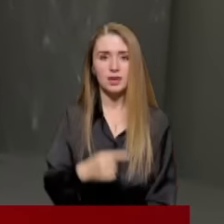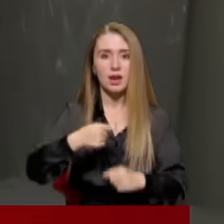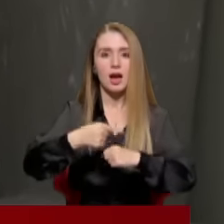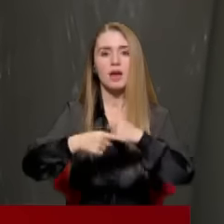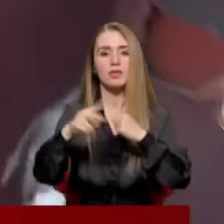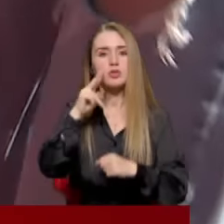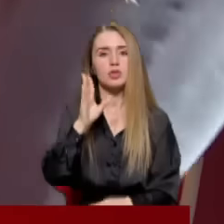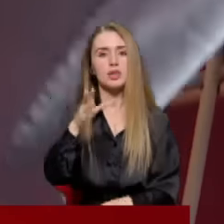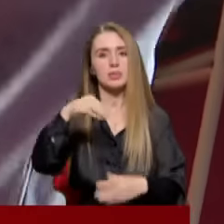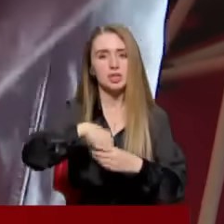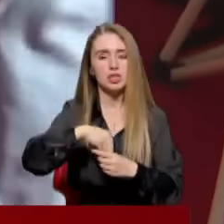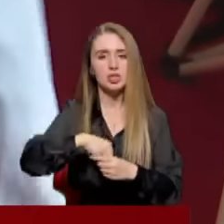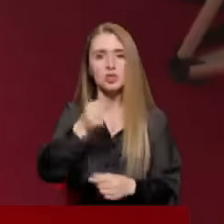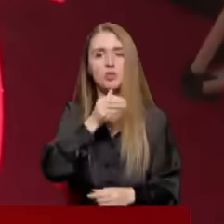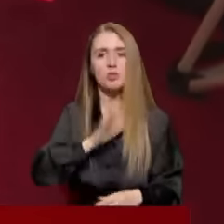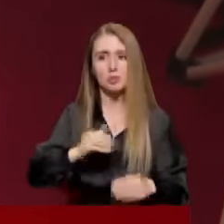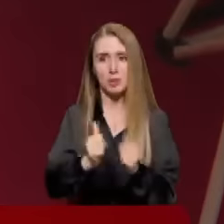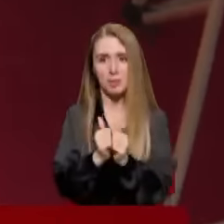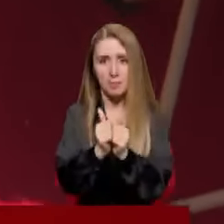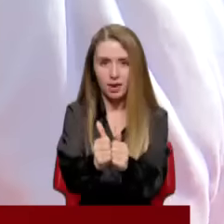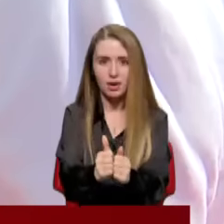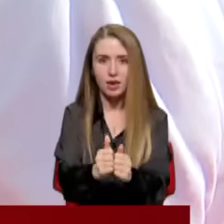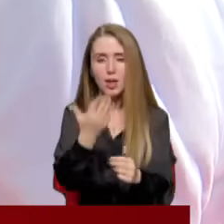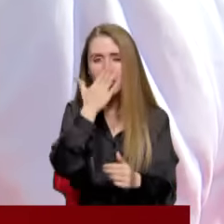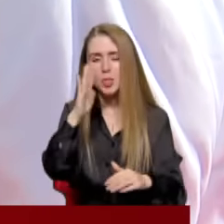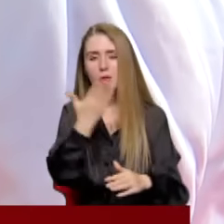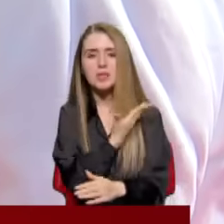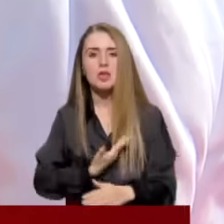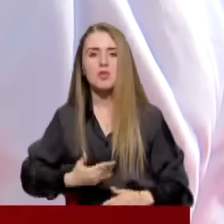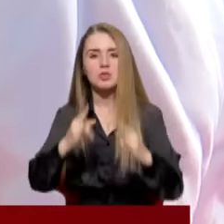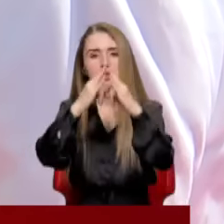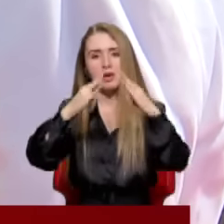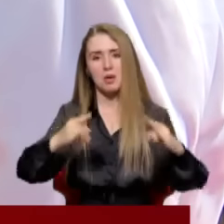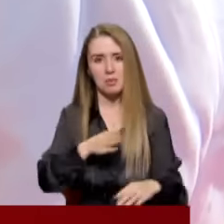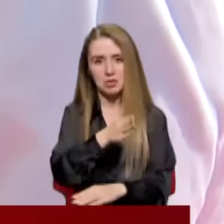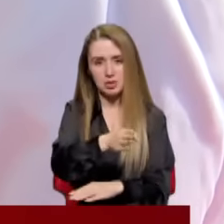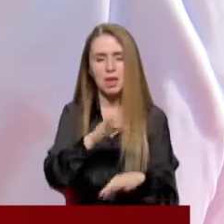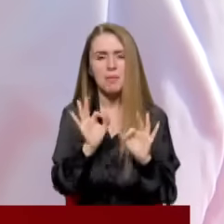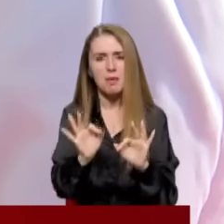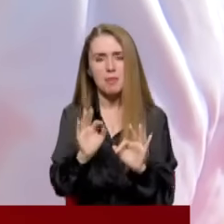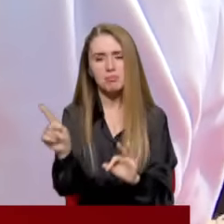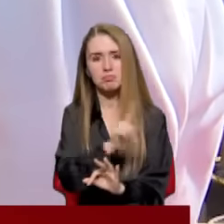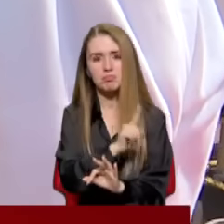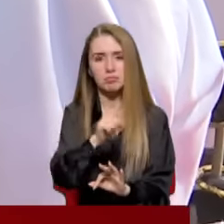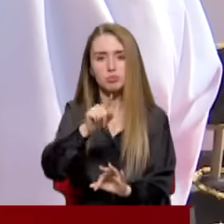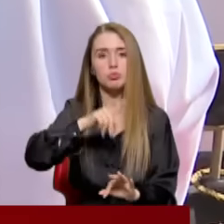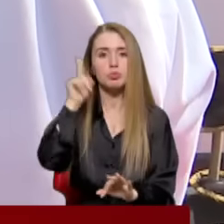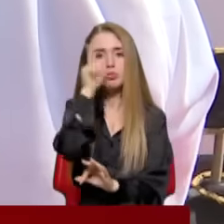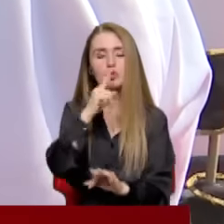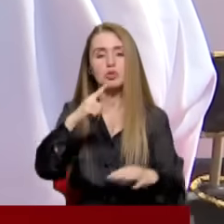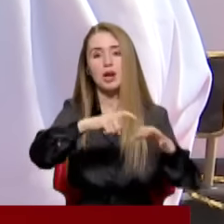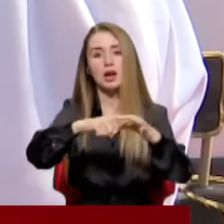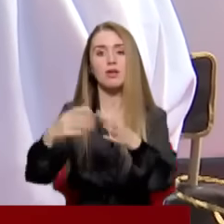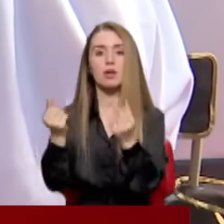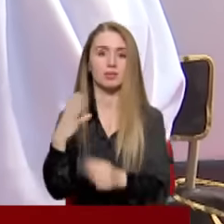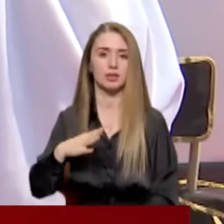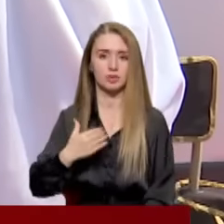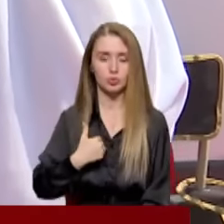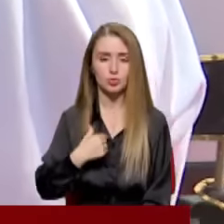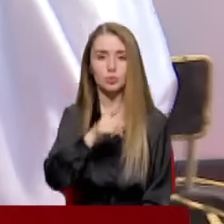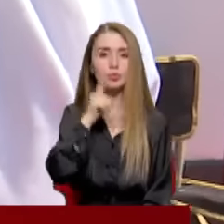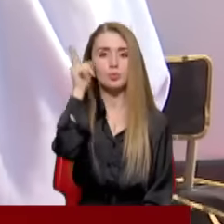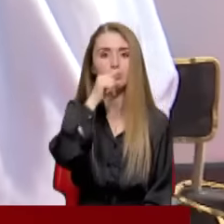sonları kaçabilmek için işte oğlumuzla beraber. Biz doğayı çok seviyoruz, kampa çok gidiyoruz. Bundan kaynaklı artık bir karavanla mı yapsak bu turları dedik.